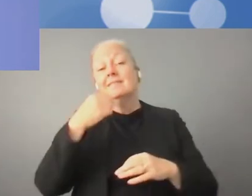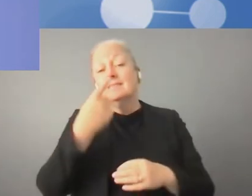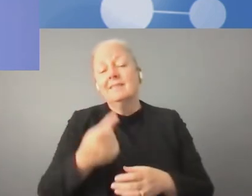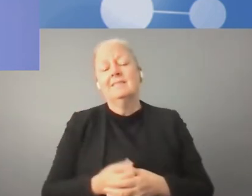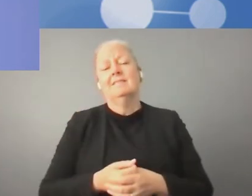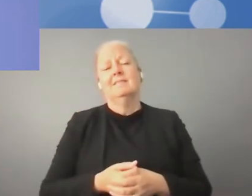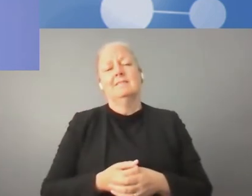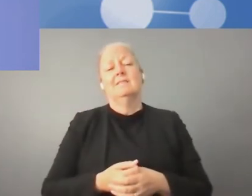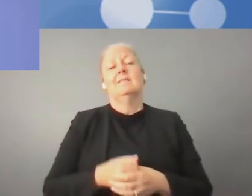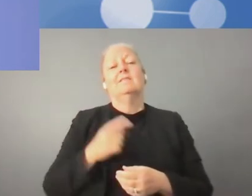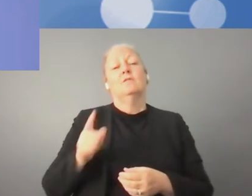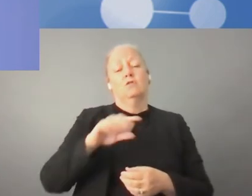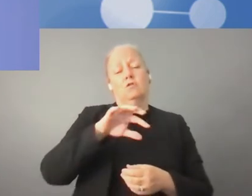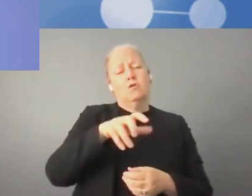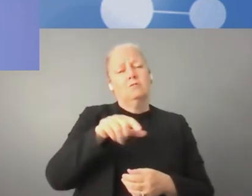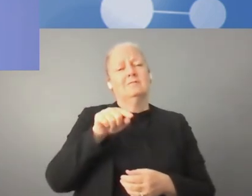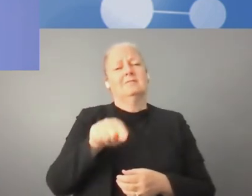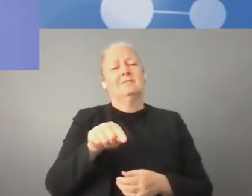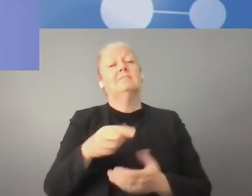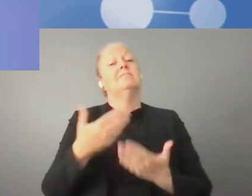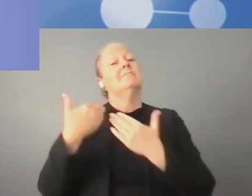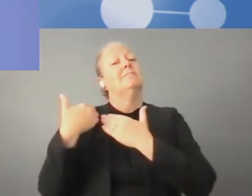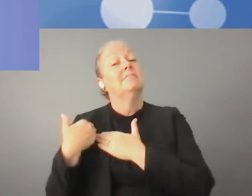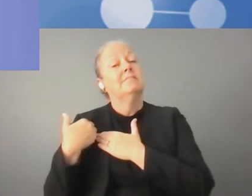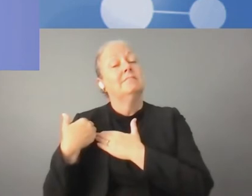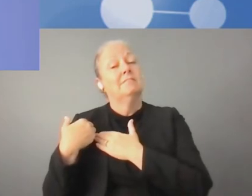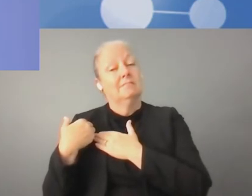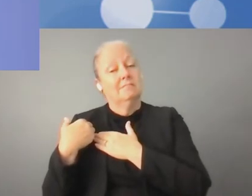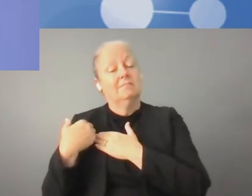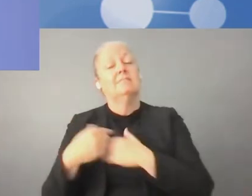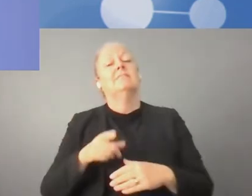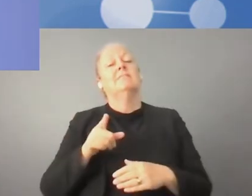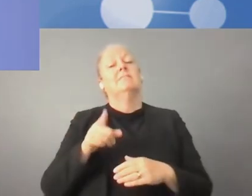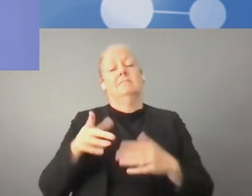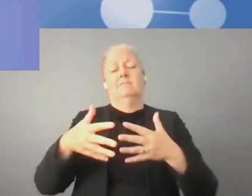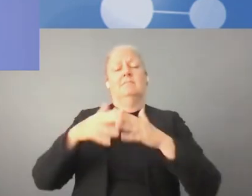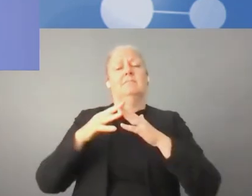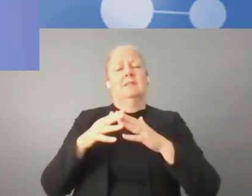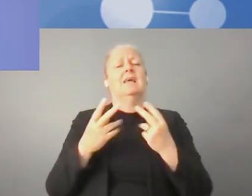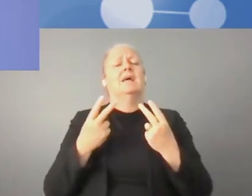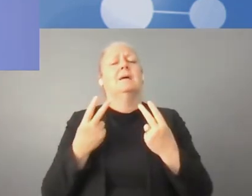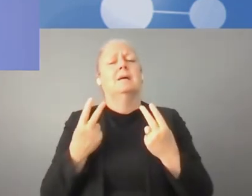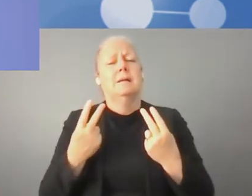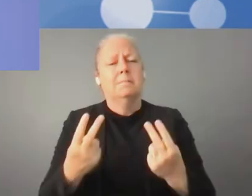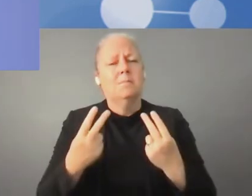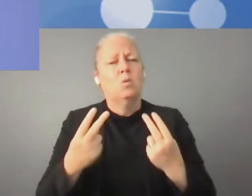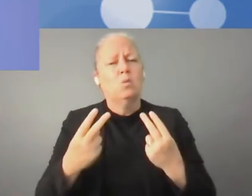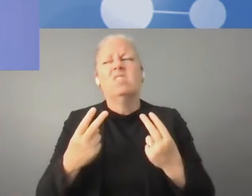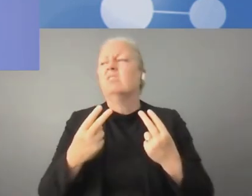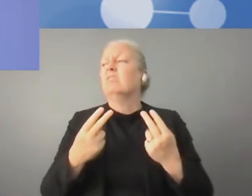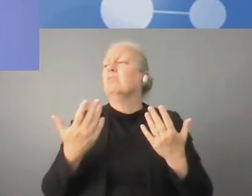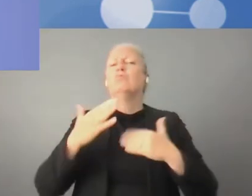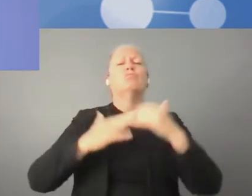那位女士部长她强调了，首先我们第一个问题就是这个基础设施的问